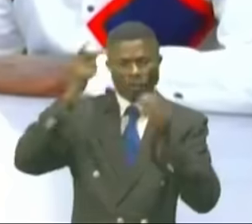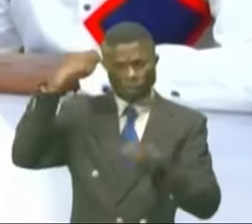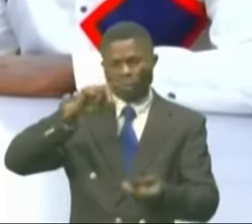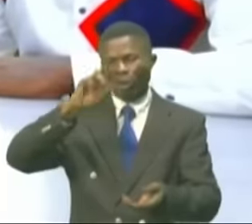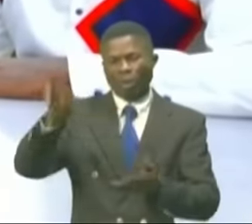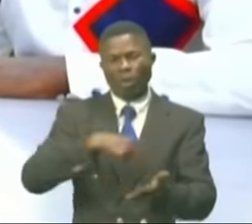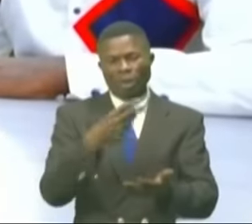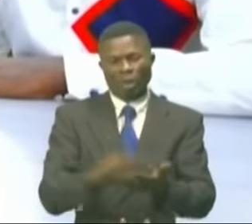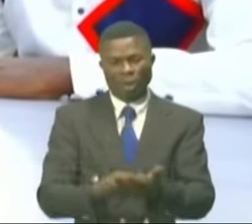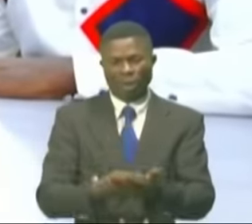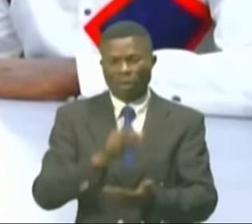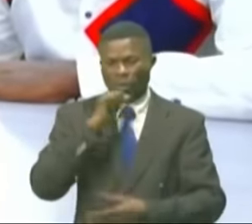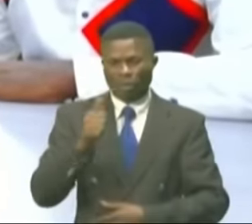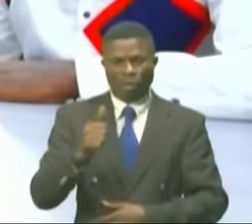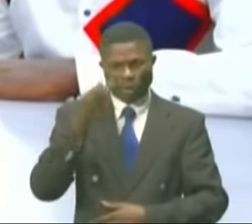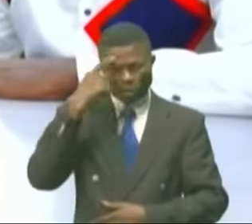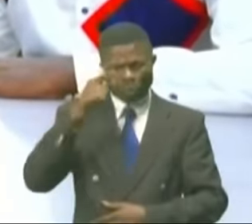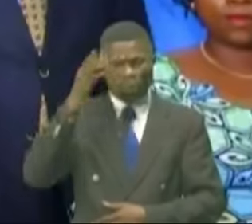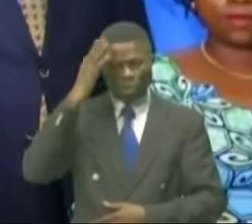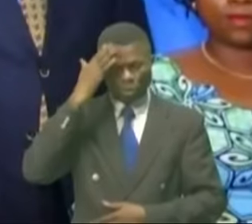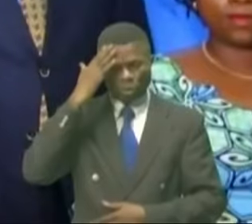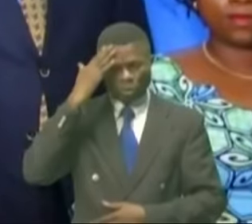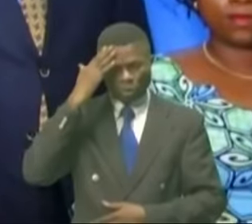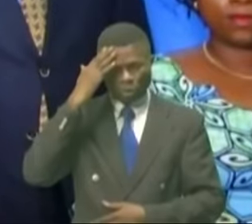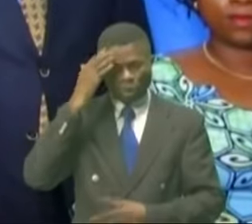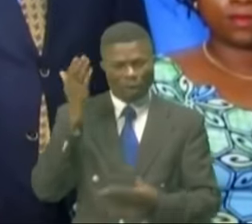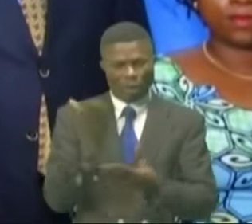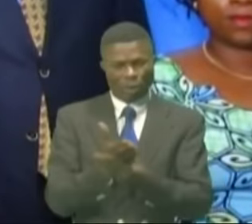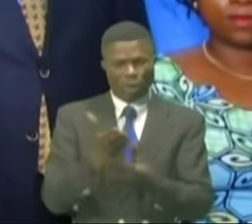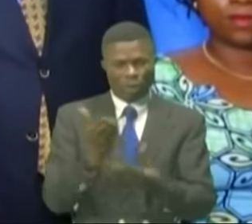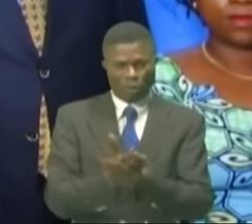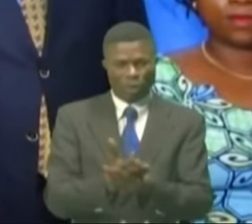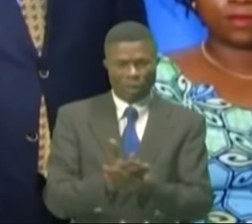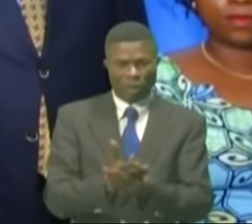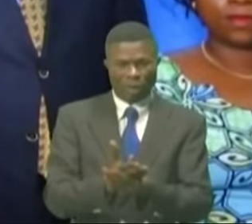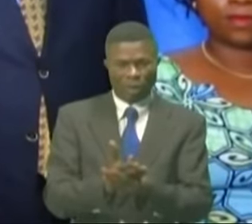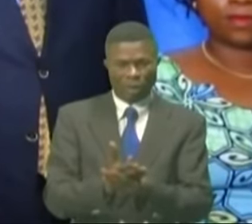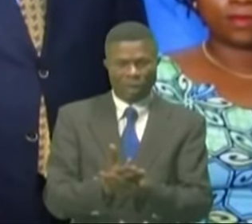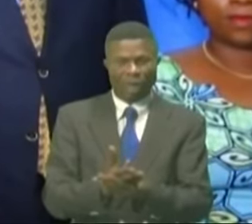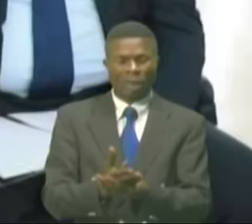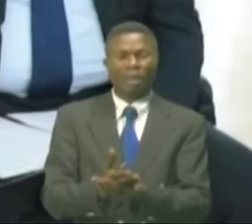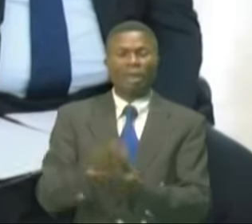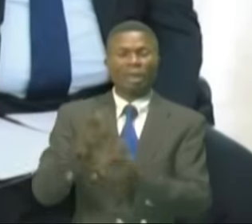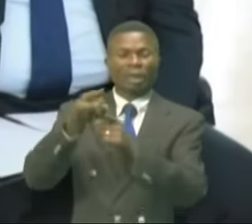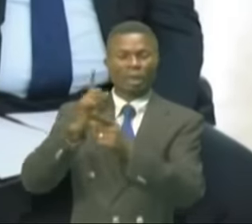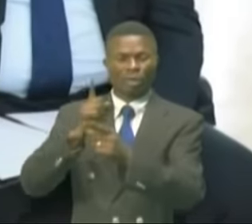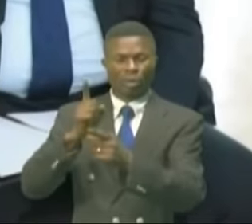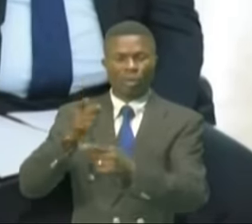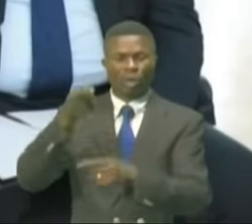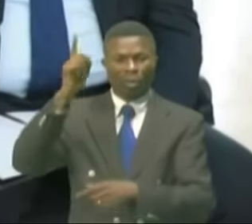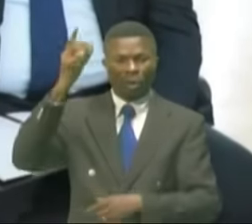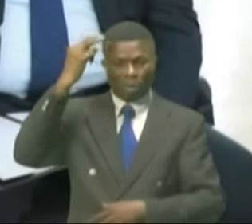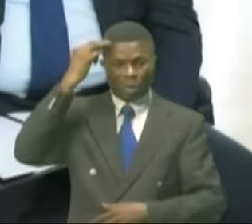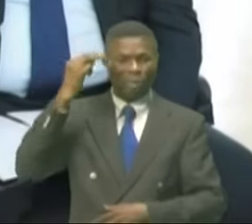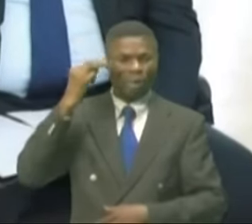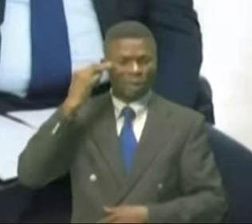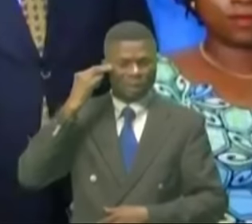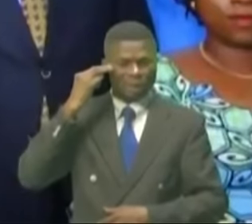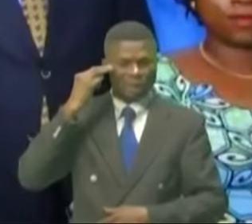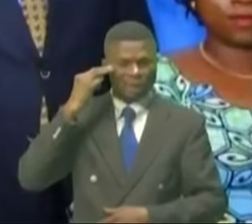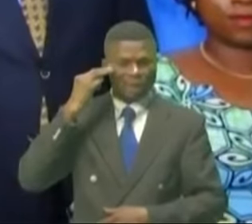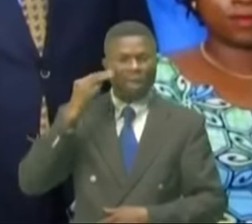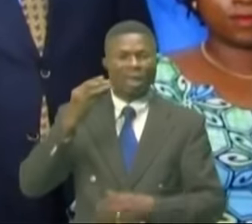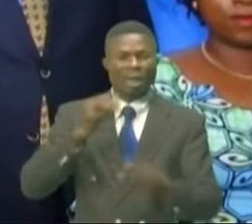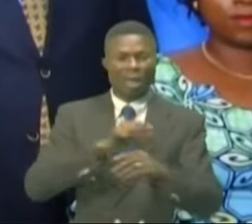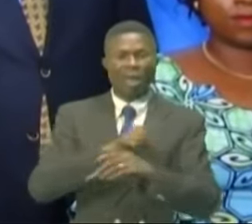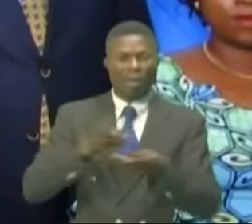pas. Après avoir pris connaissance du document qui nous sera transmis par Madame la Première ministre, par